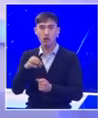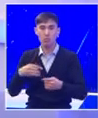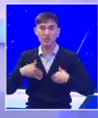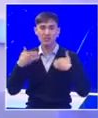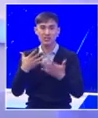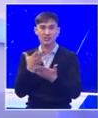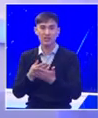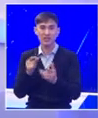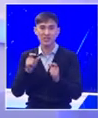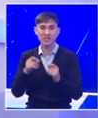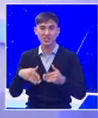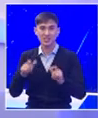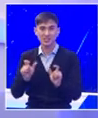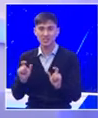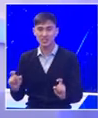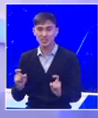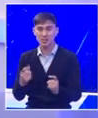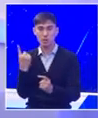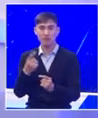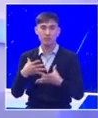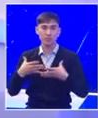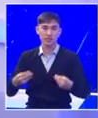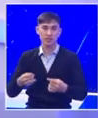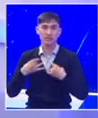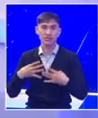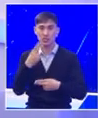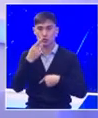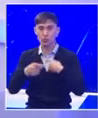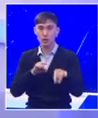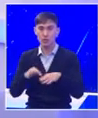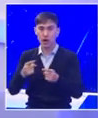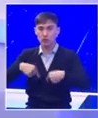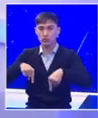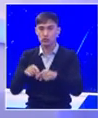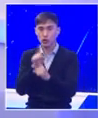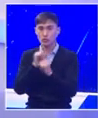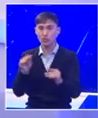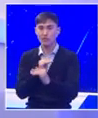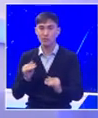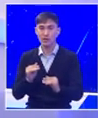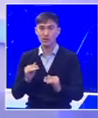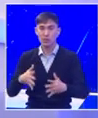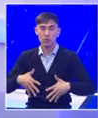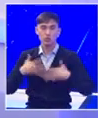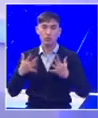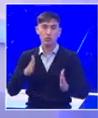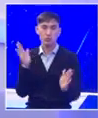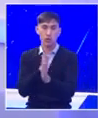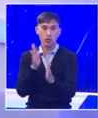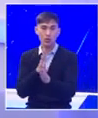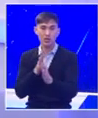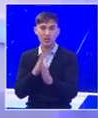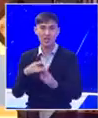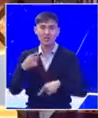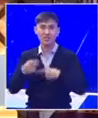первым светлым праздником весны. В этом году традиционное мероприятие организовано в особом формате. Пробуждение природы,